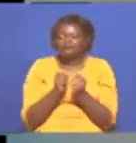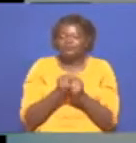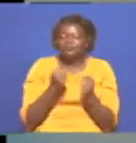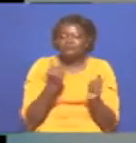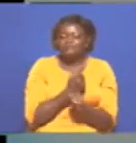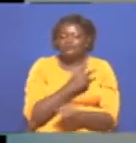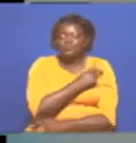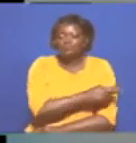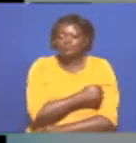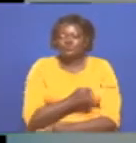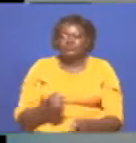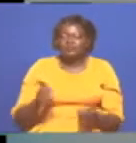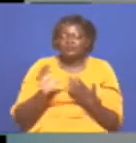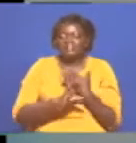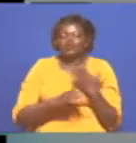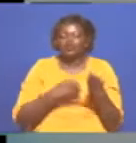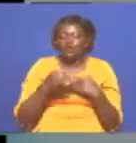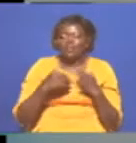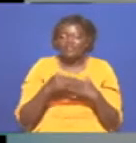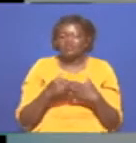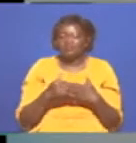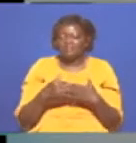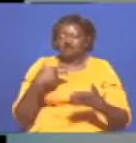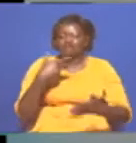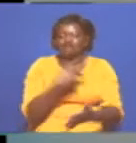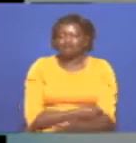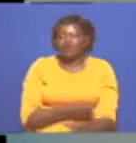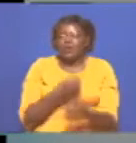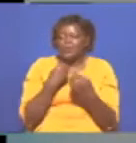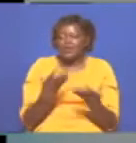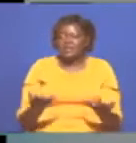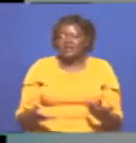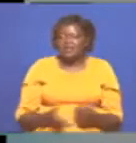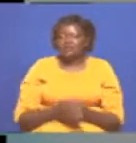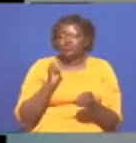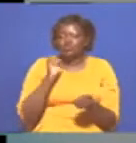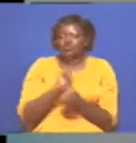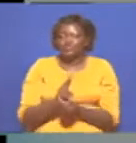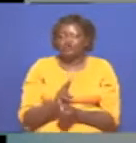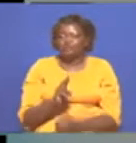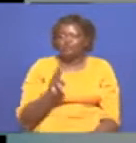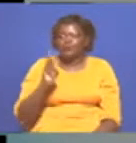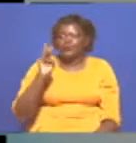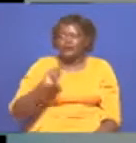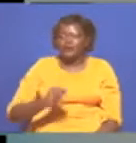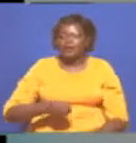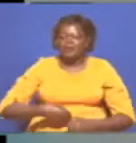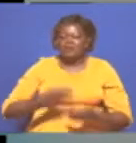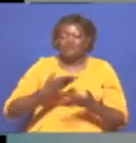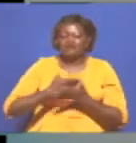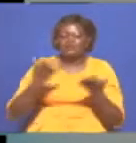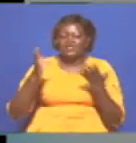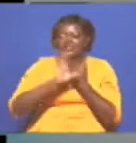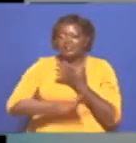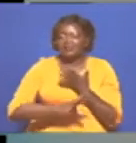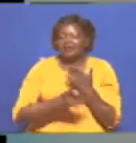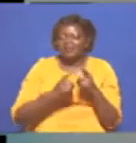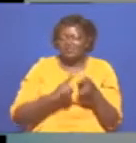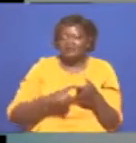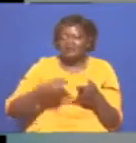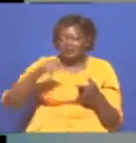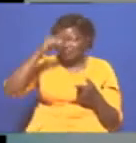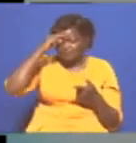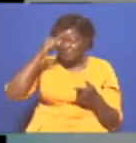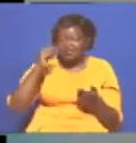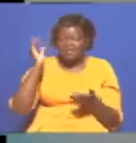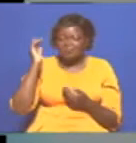nchini. Jumla ya chanjo ni milioni 12 zimetolewa kote nchini, huku serikali